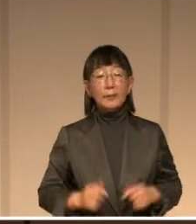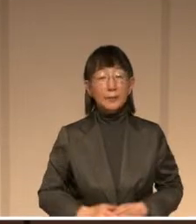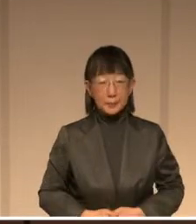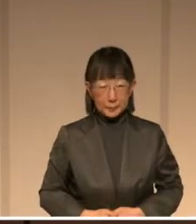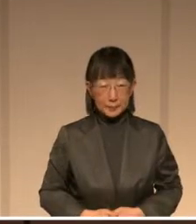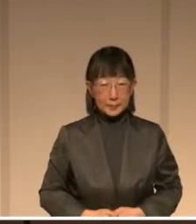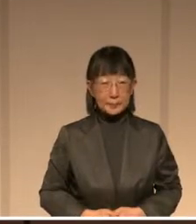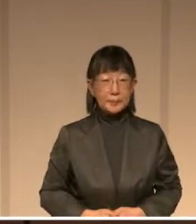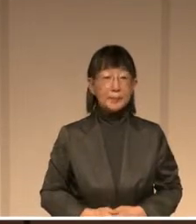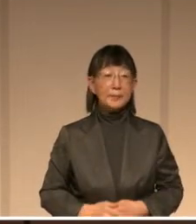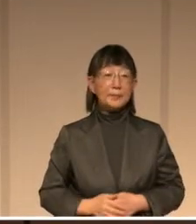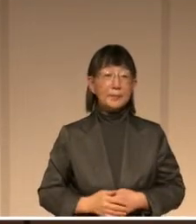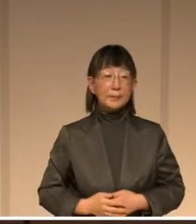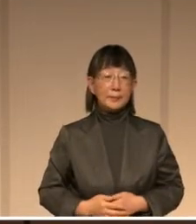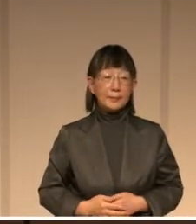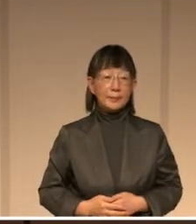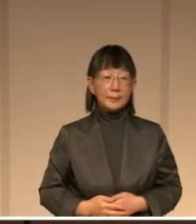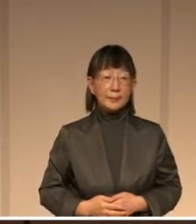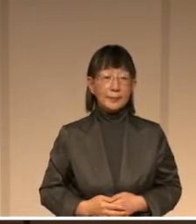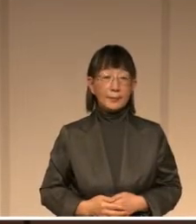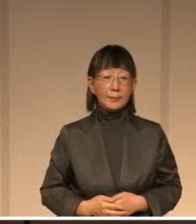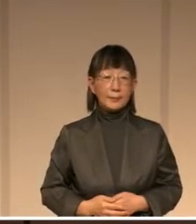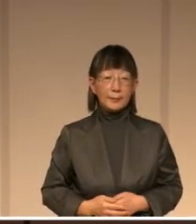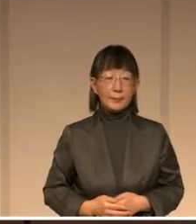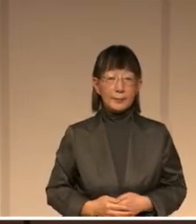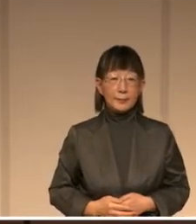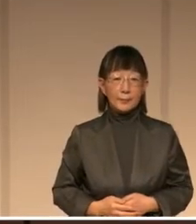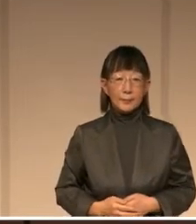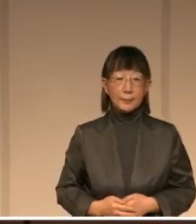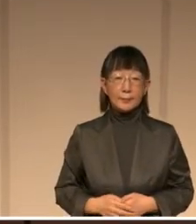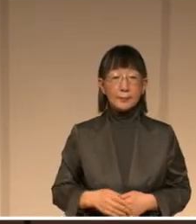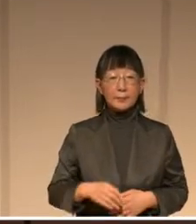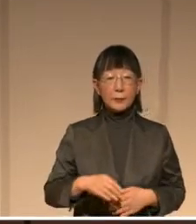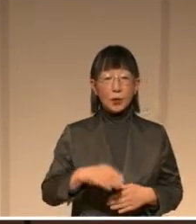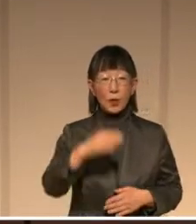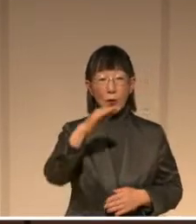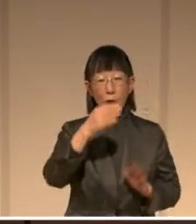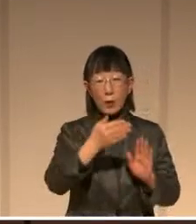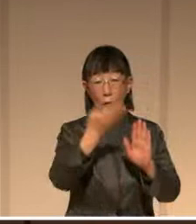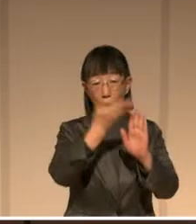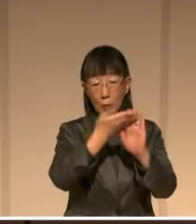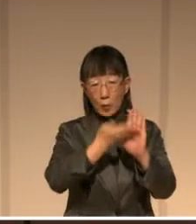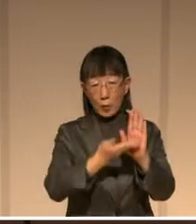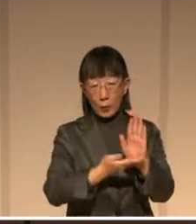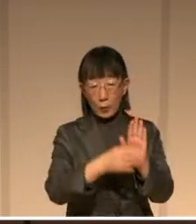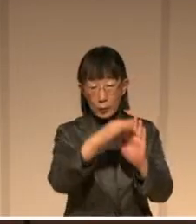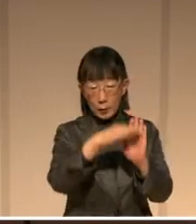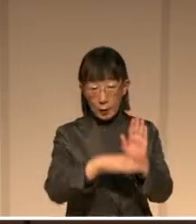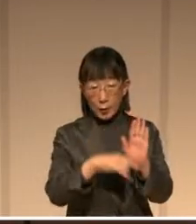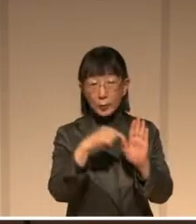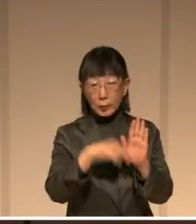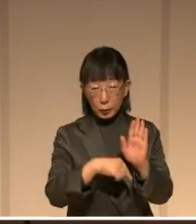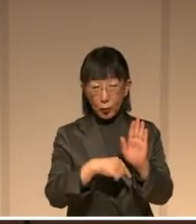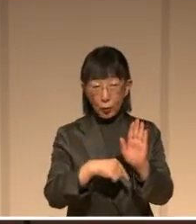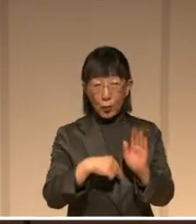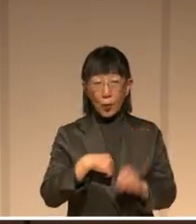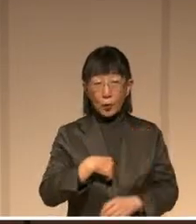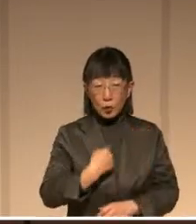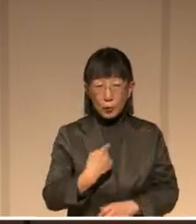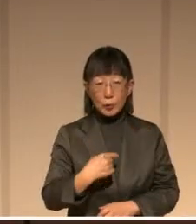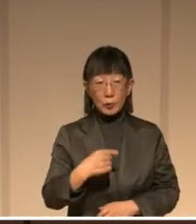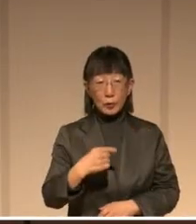隊長なるほどそしてあのその下の方に行くとあの自分の好きなところチャームポイントというの